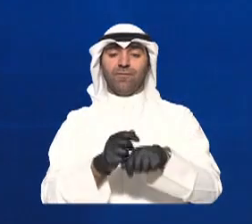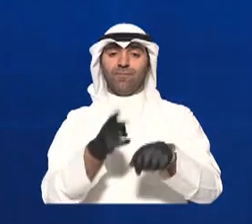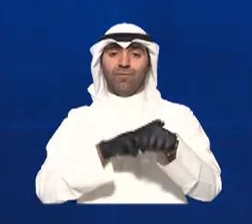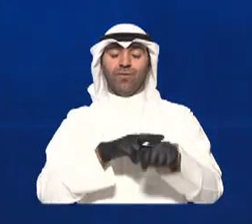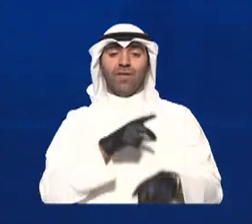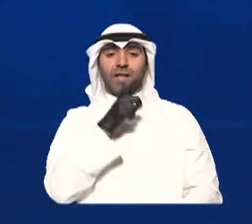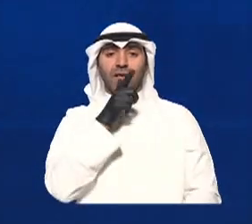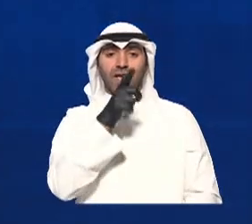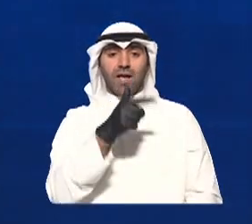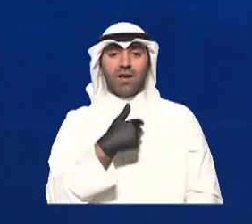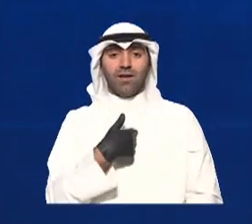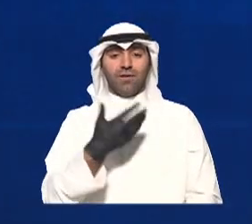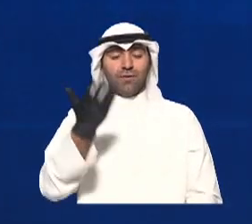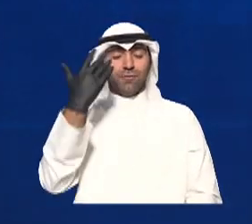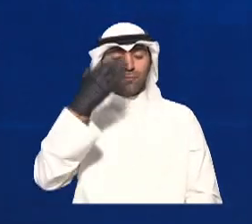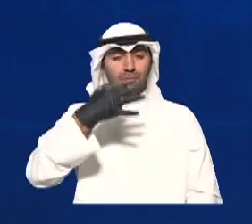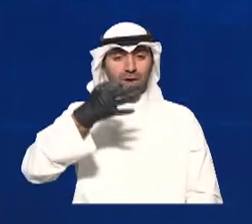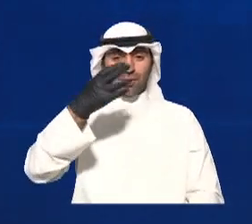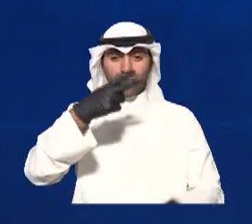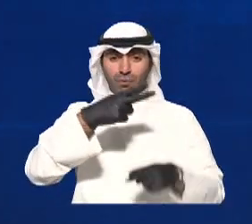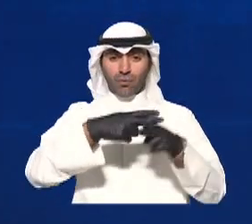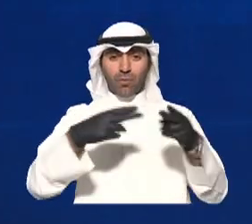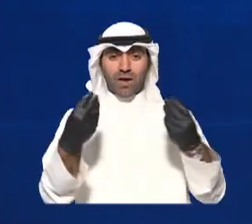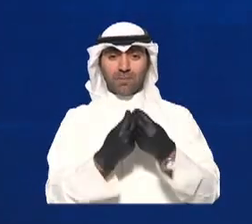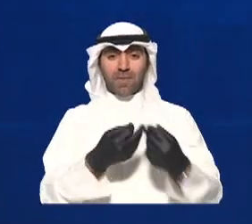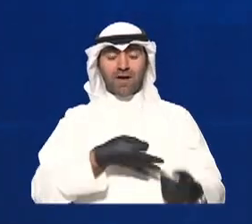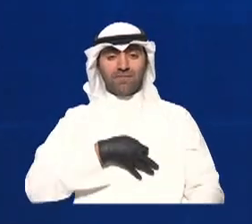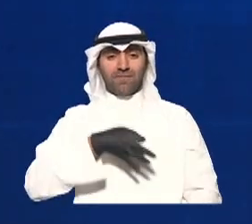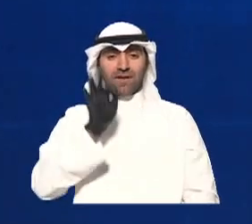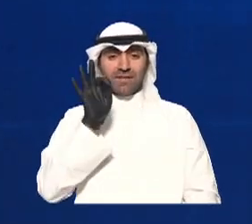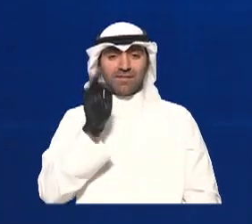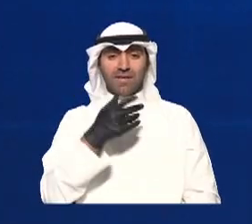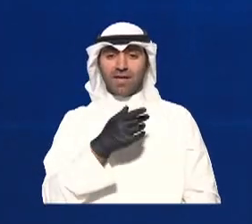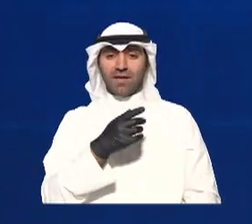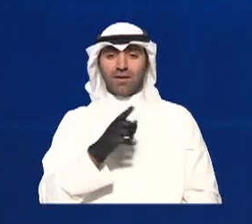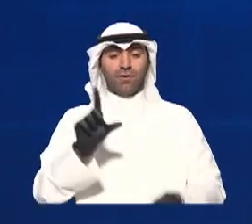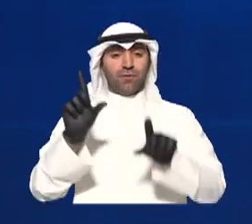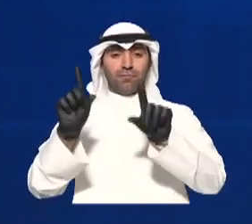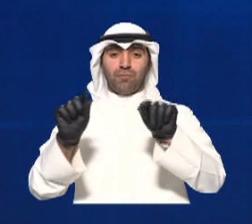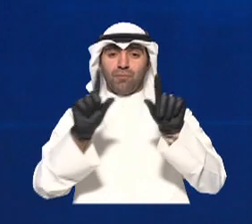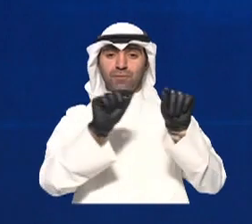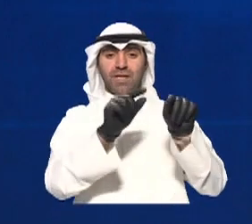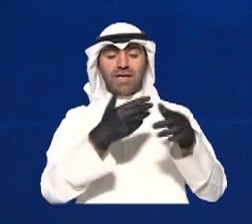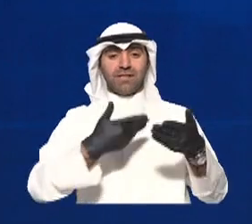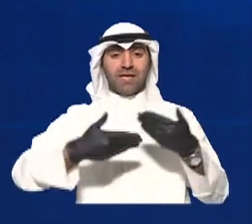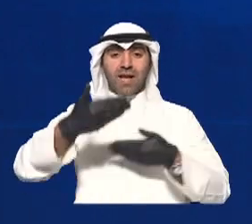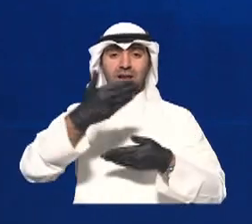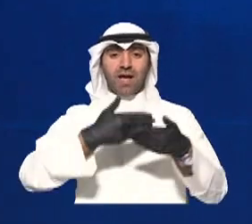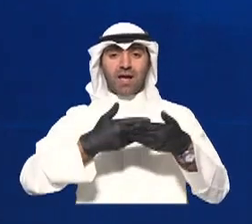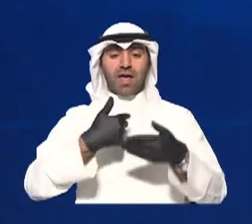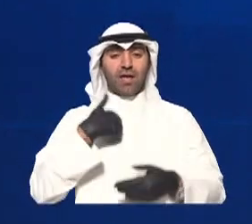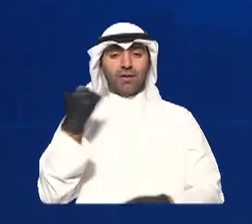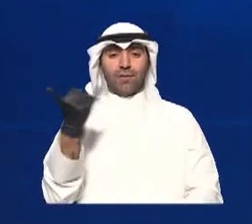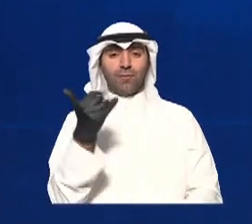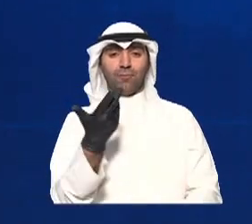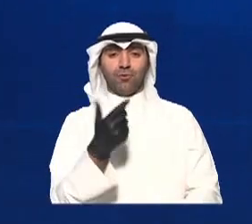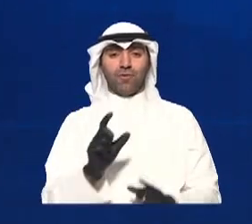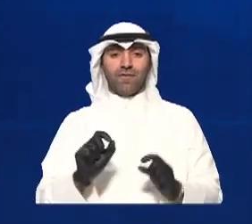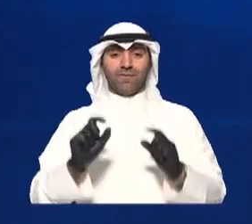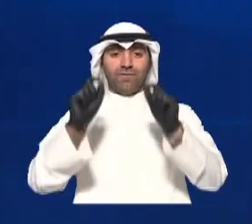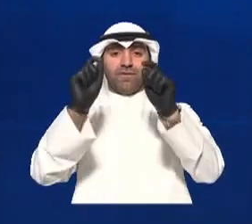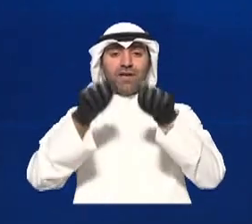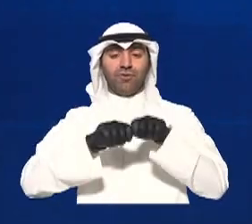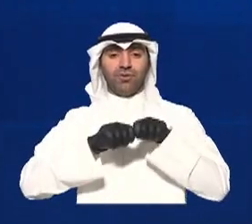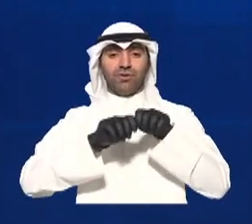تضافر الجهود الدولية لمواجهة تبعات هذا الوباء والحد من انتشاره ودعم المنظمات الدولية المتخصصة في هذا